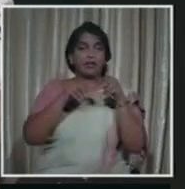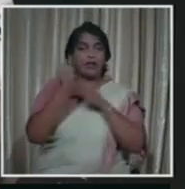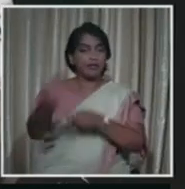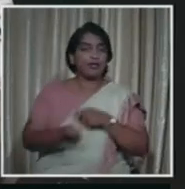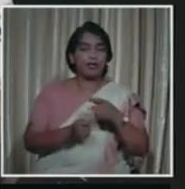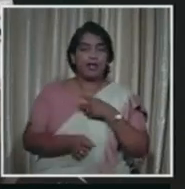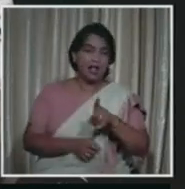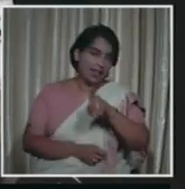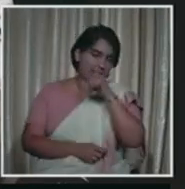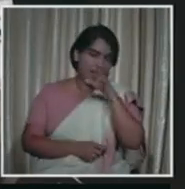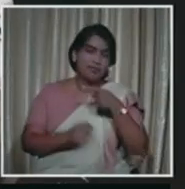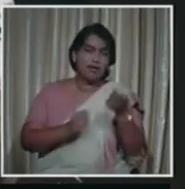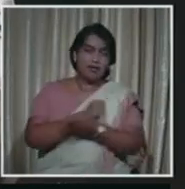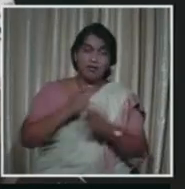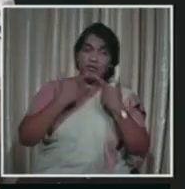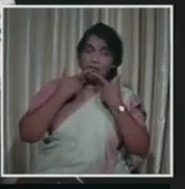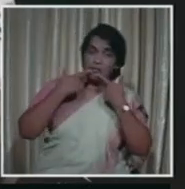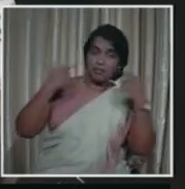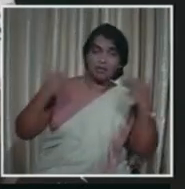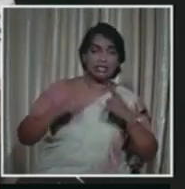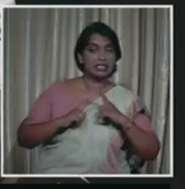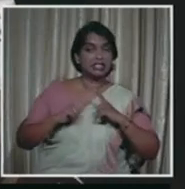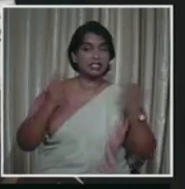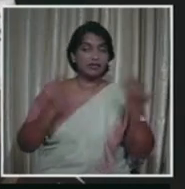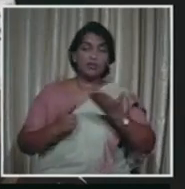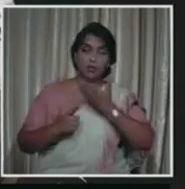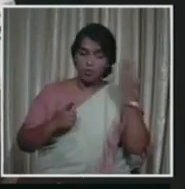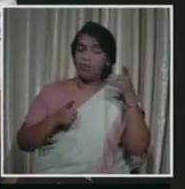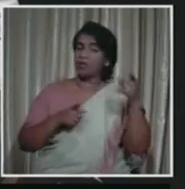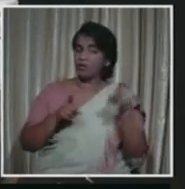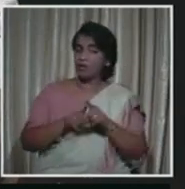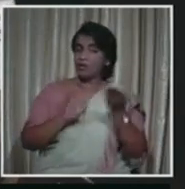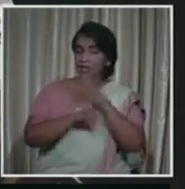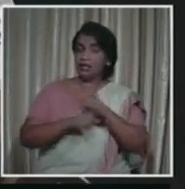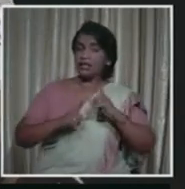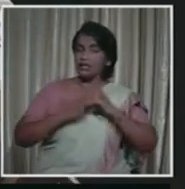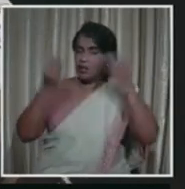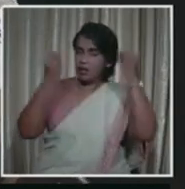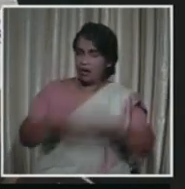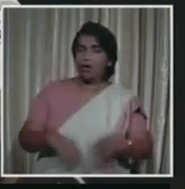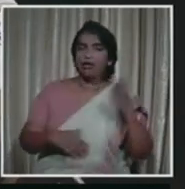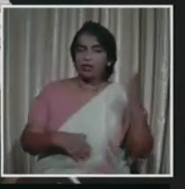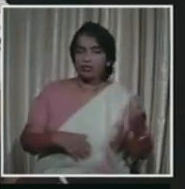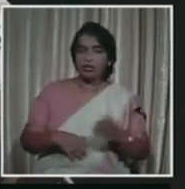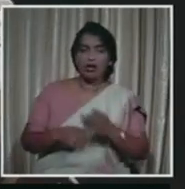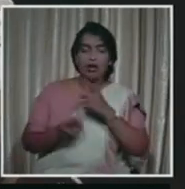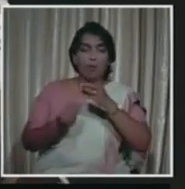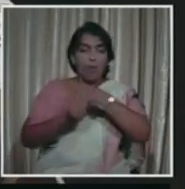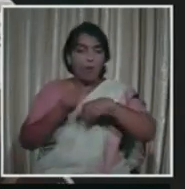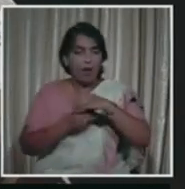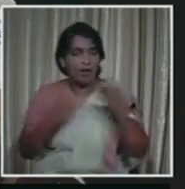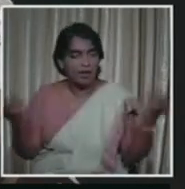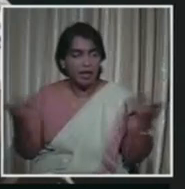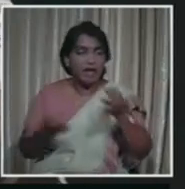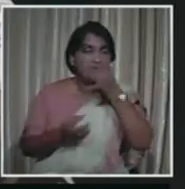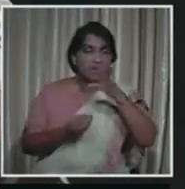ලැජ්ජ නැතුව ගොවියට ආත්මාභිමාණයෙන් ජීවත් වෙන්න පුළුවන් වෙන ආකාරයට හිටපු ජීවිතේ නැති කරා පොර ටික නැති කරා